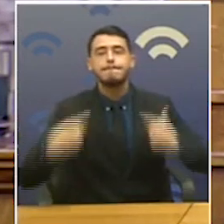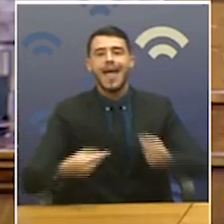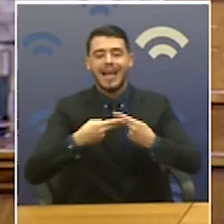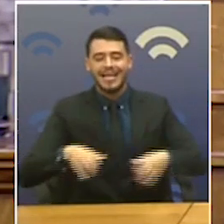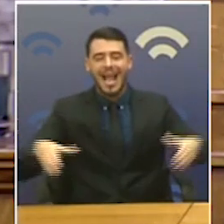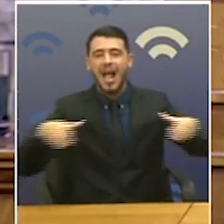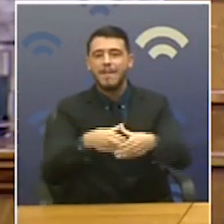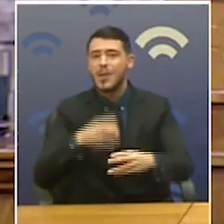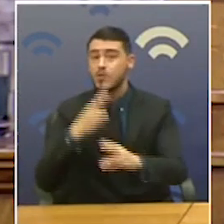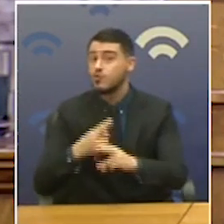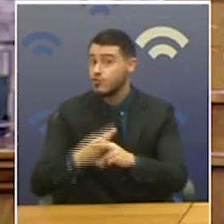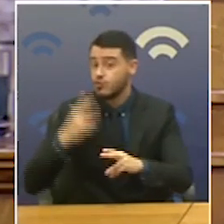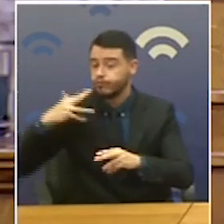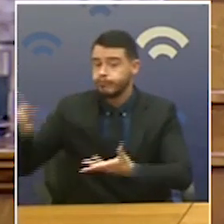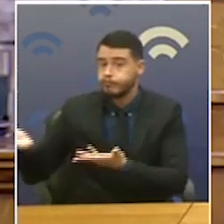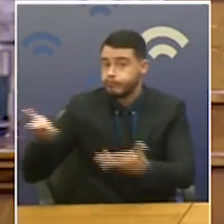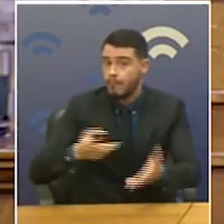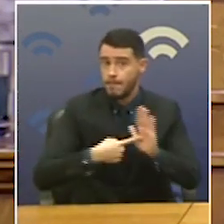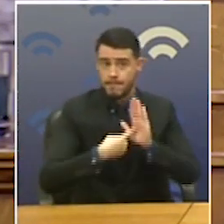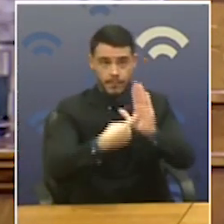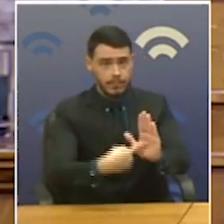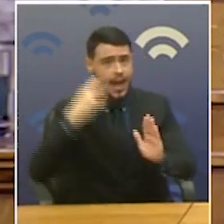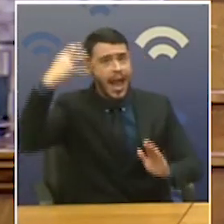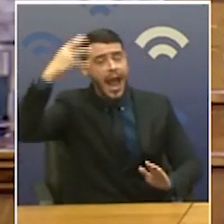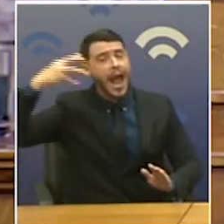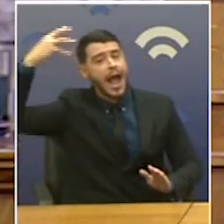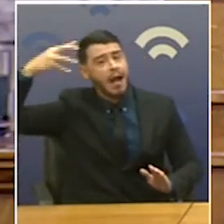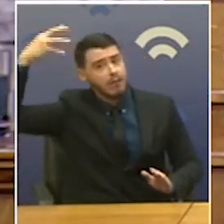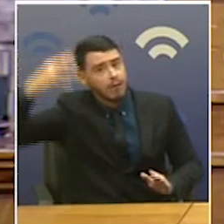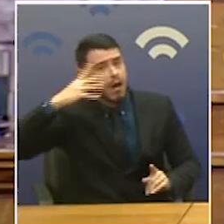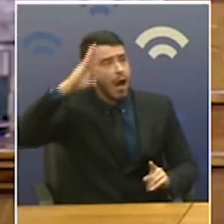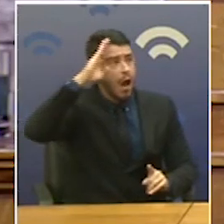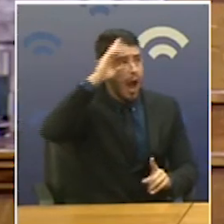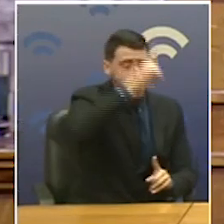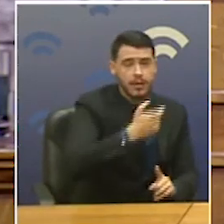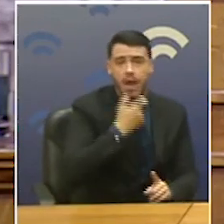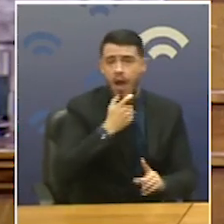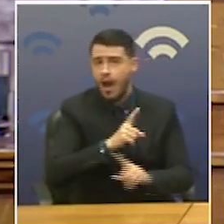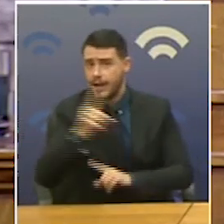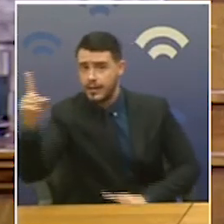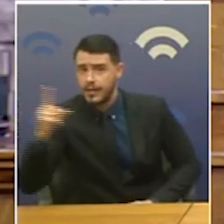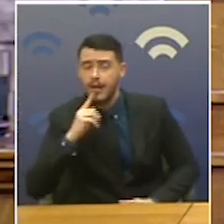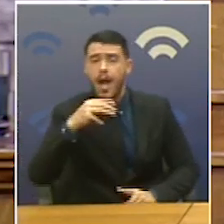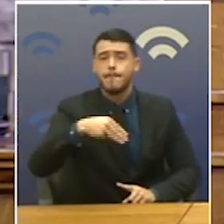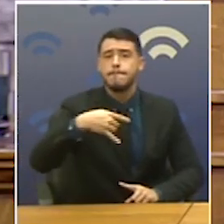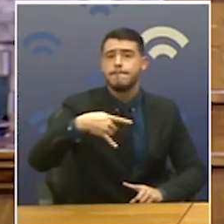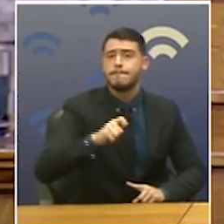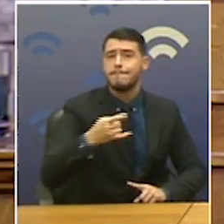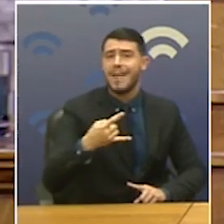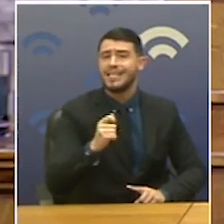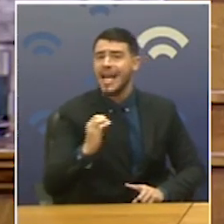επιτροπής, κορυφαίους πανεπιστημιακούς από την Αμερική και την Αγγλία, Μαρκ Μαζάο, Ρόντερικ Μπίτον, Ρίτσαρντ